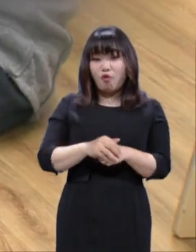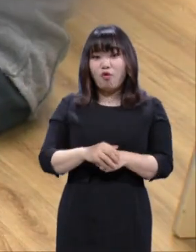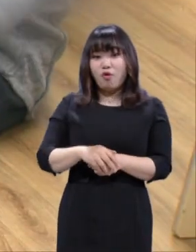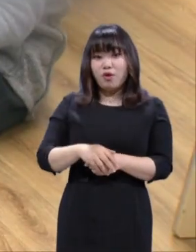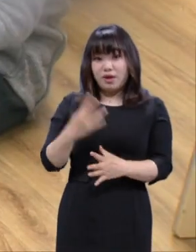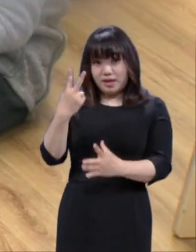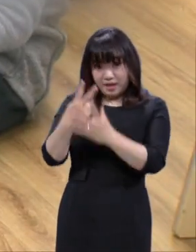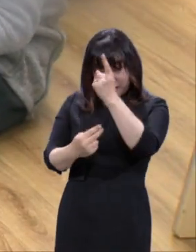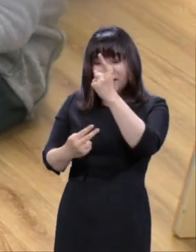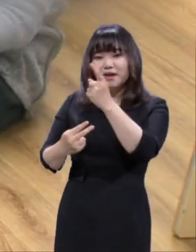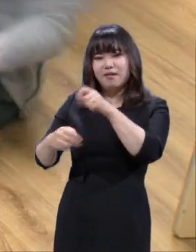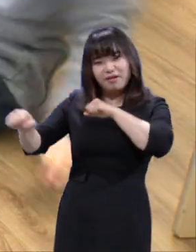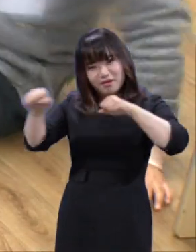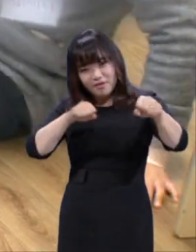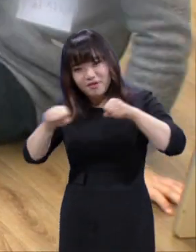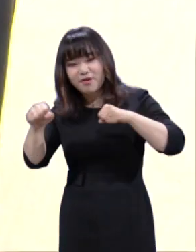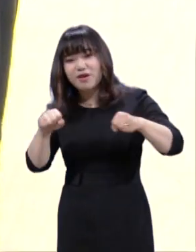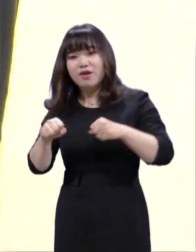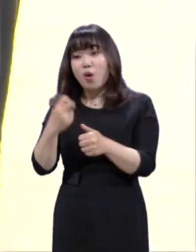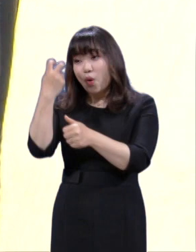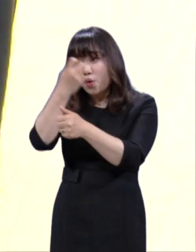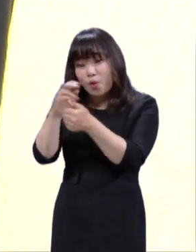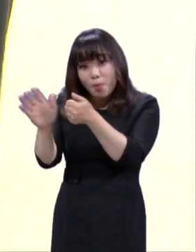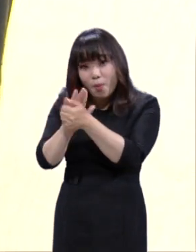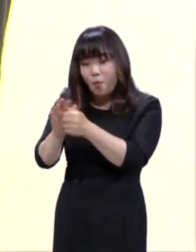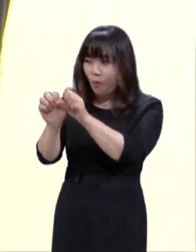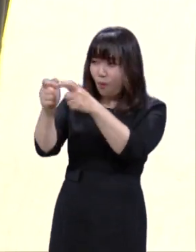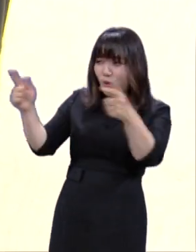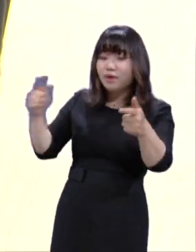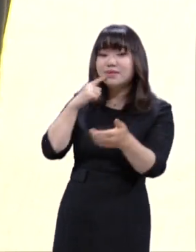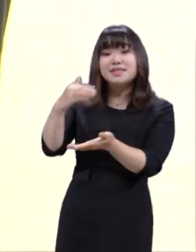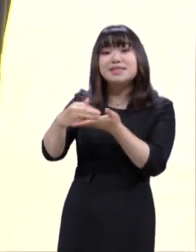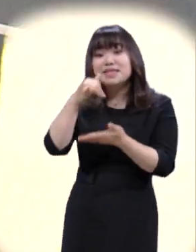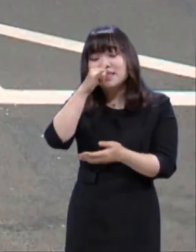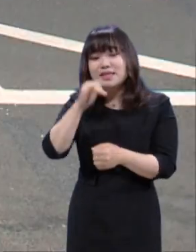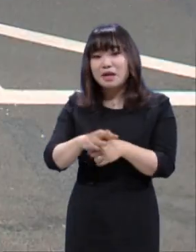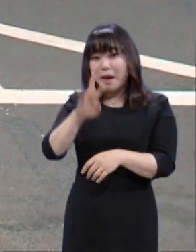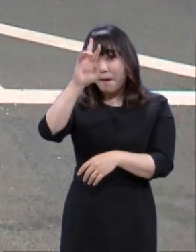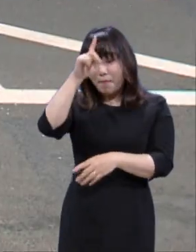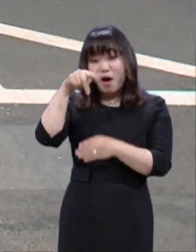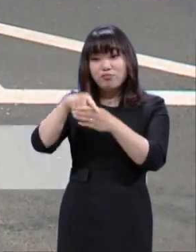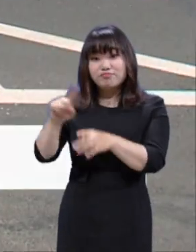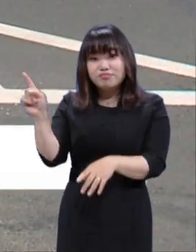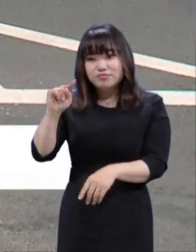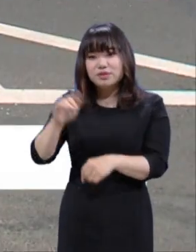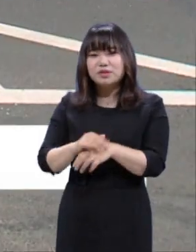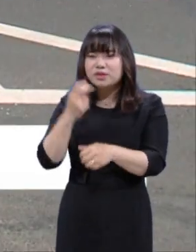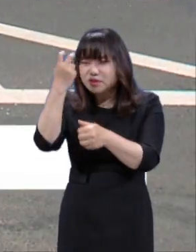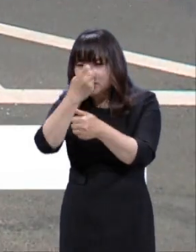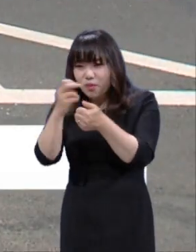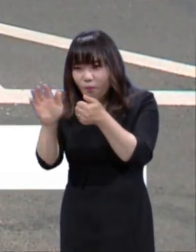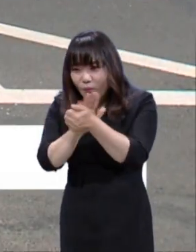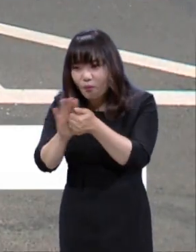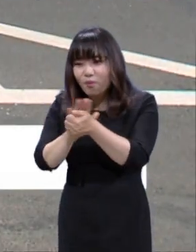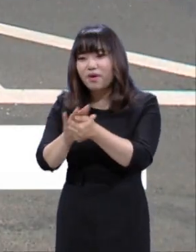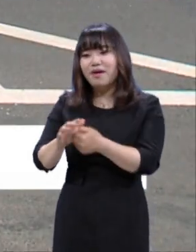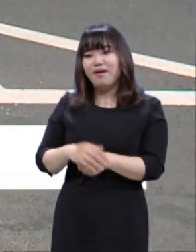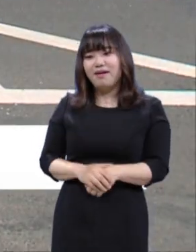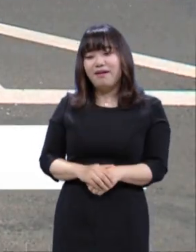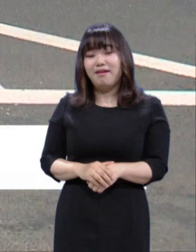선거운동을 하고 있는 중도보수 후보들의 돌봄 공약도 다양합니다. 박선영 후보는 돌봄 공사 운영을